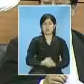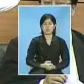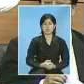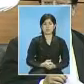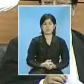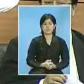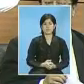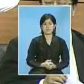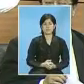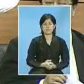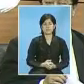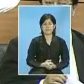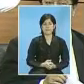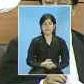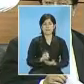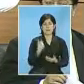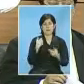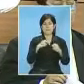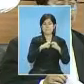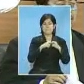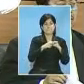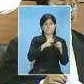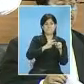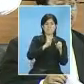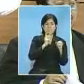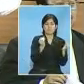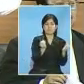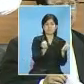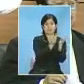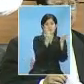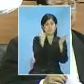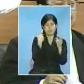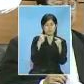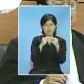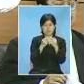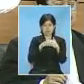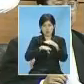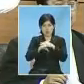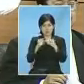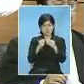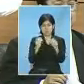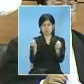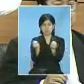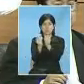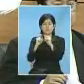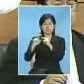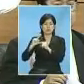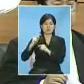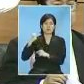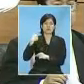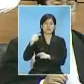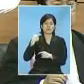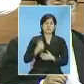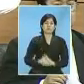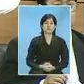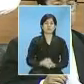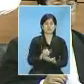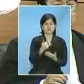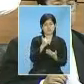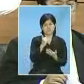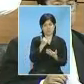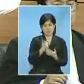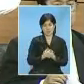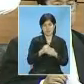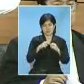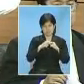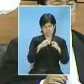การณ์นะครับแก๊สระเบิดหรือมีเหตุการณ์ที่มีการก่อวินาศกรรมวินาสภัยขึ้นมาเนี่ยมันก็อาจจะทำให้